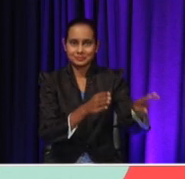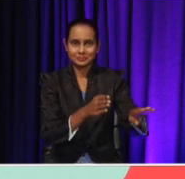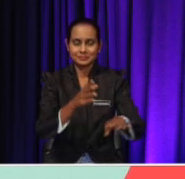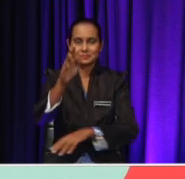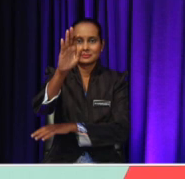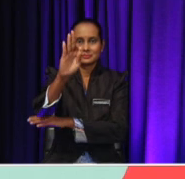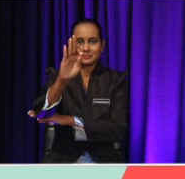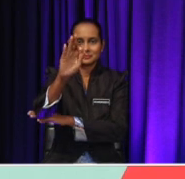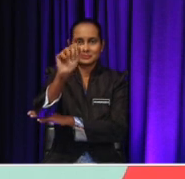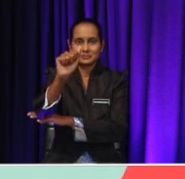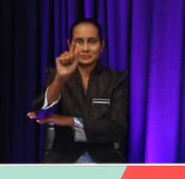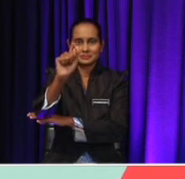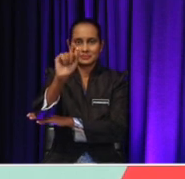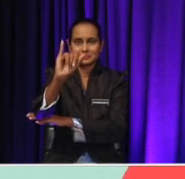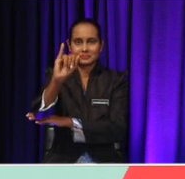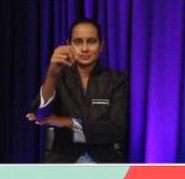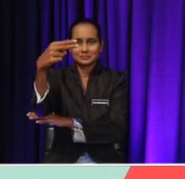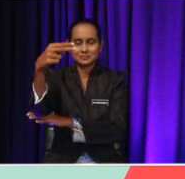Fatihah mana